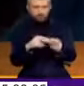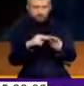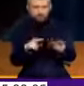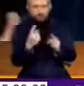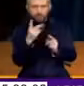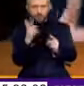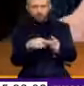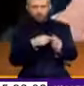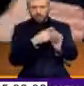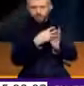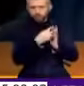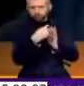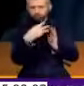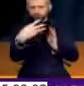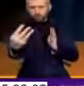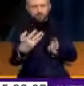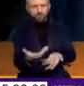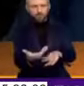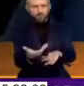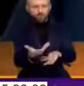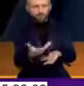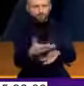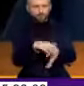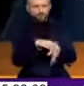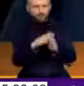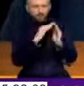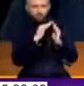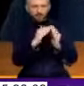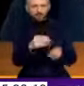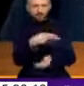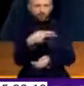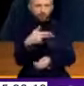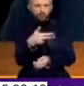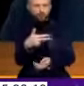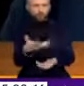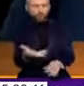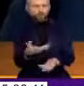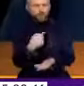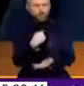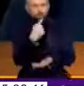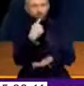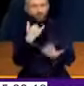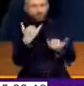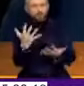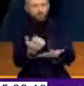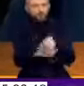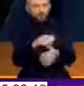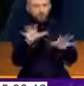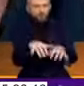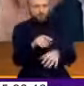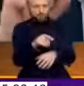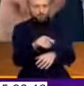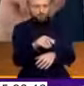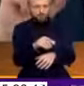на проїжджій частині стоїть отак стіною. Суцільні будинки, двох-трьохповерхові. Я попробував сьогодні знайти голову цього ГБК.